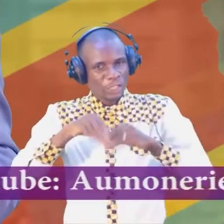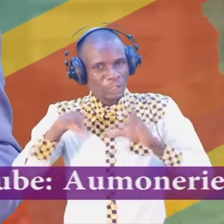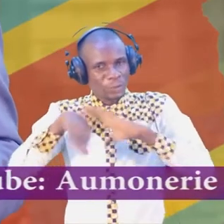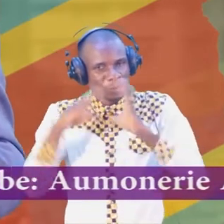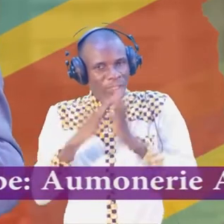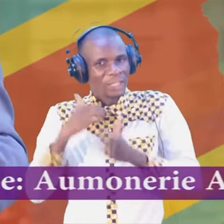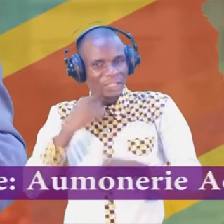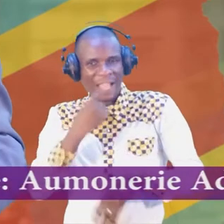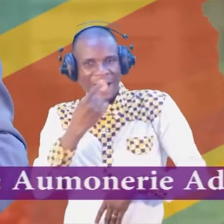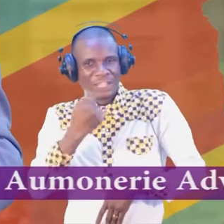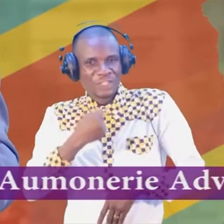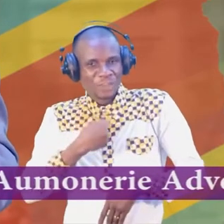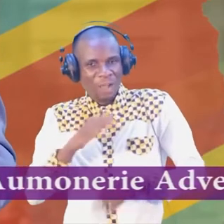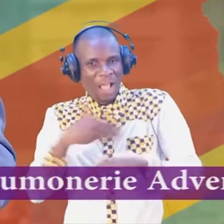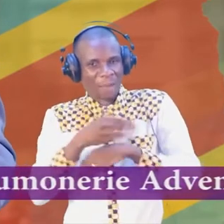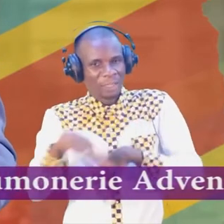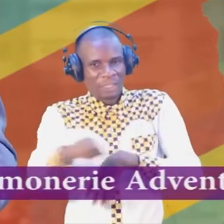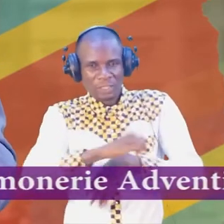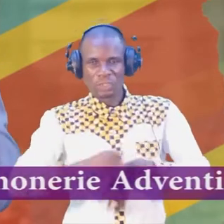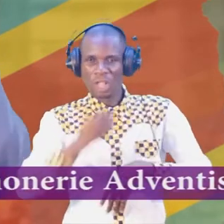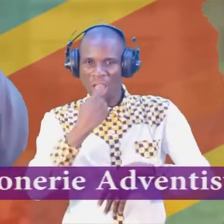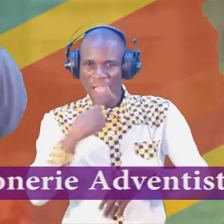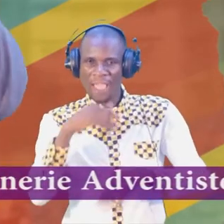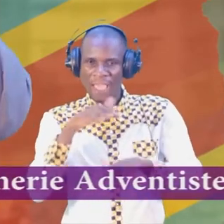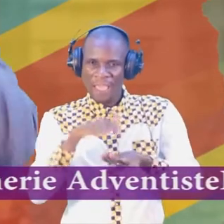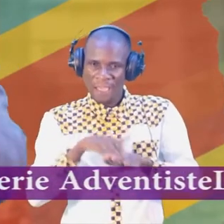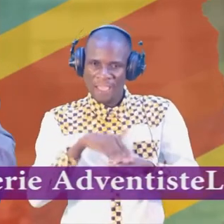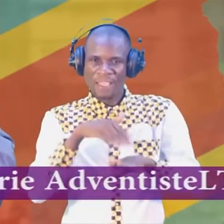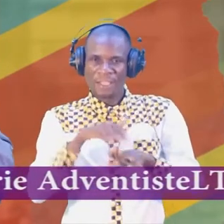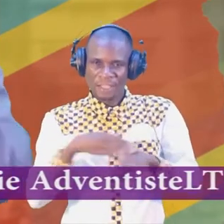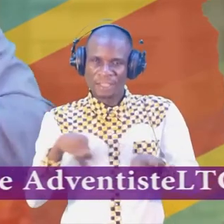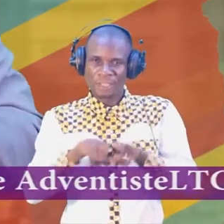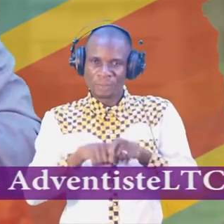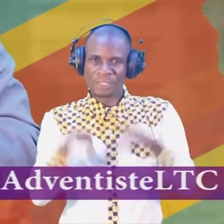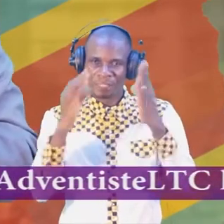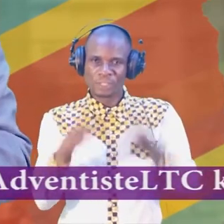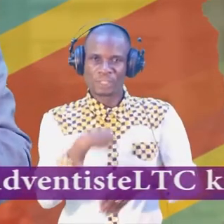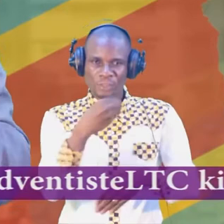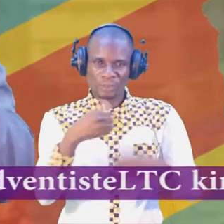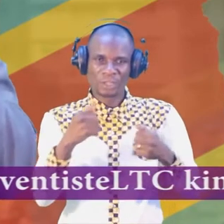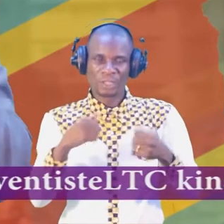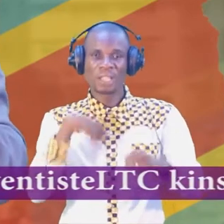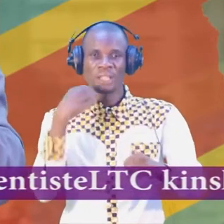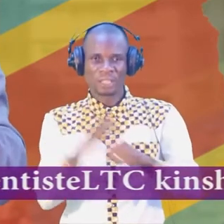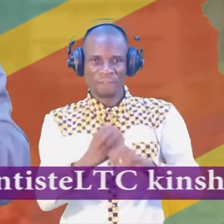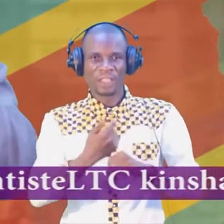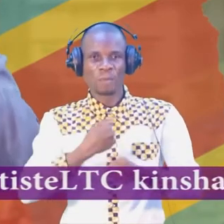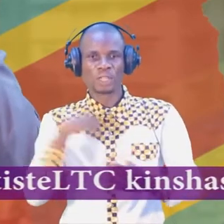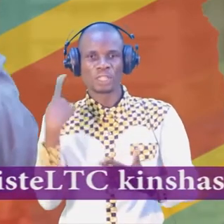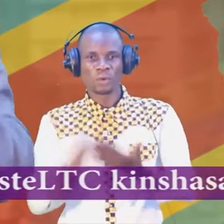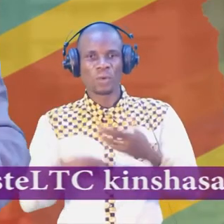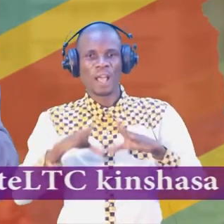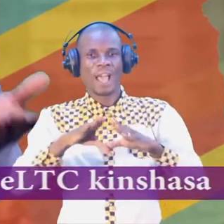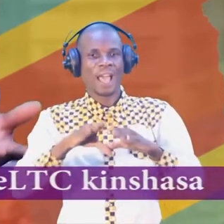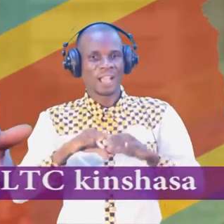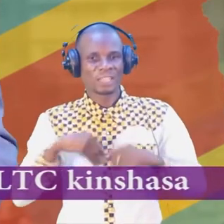Ukikubali na kufuata maagizo ya daktari, wewe unapona. Kazi yangu mimi ni kusema